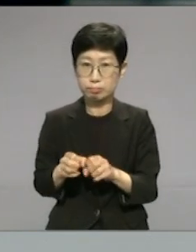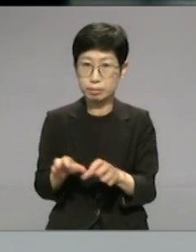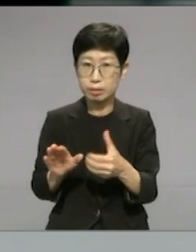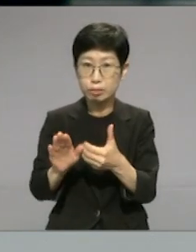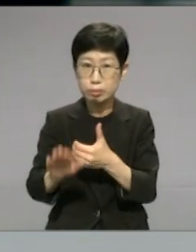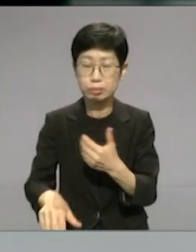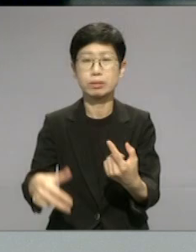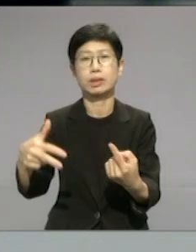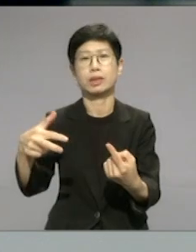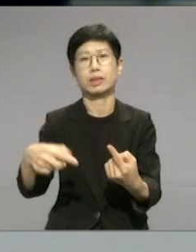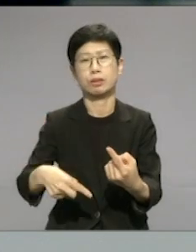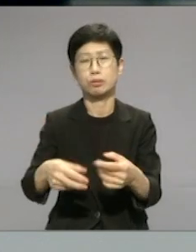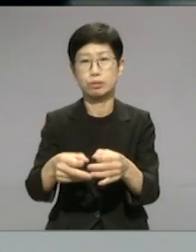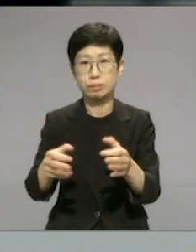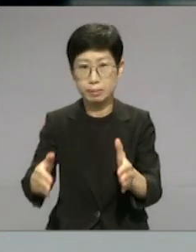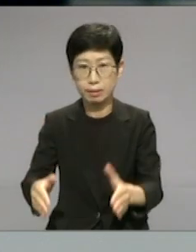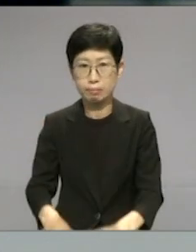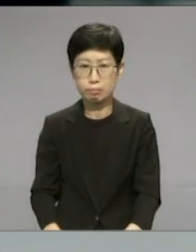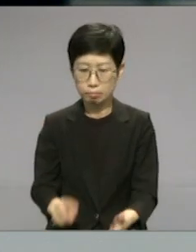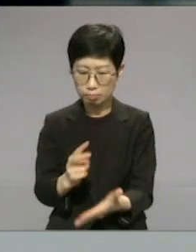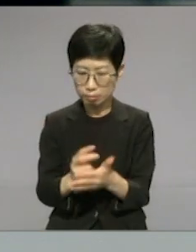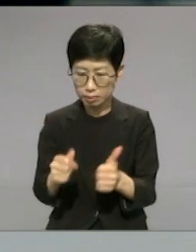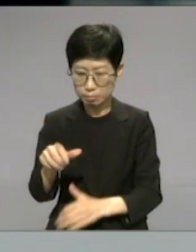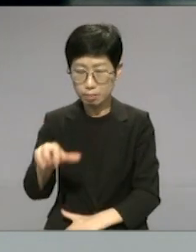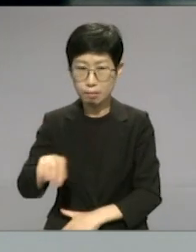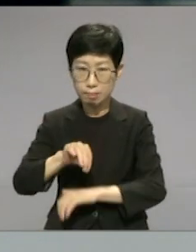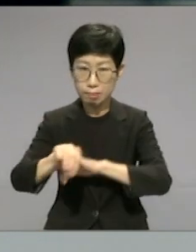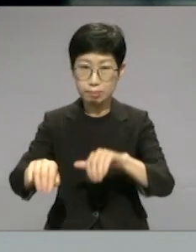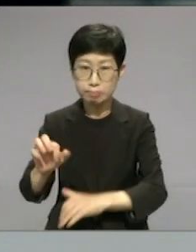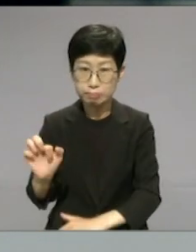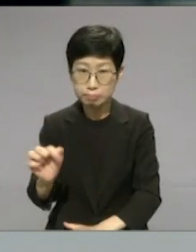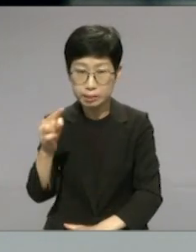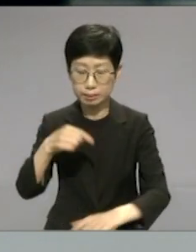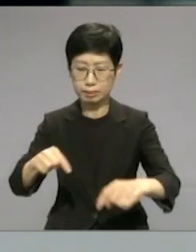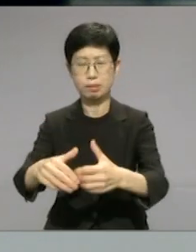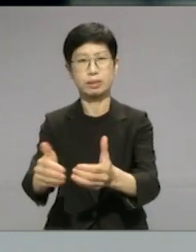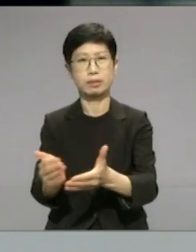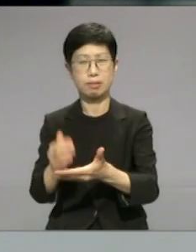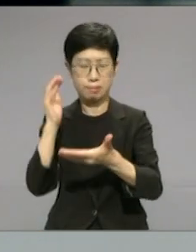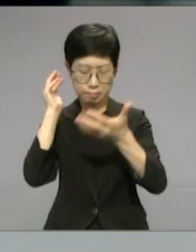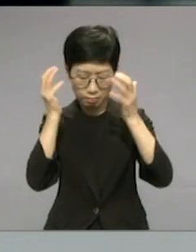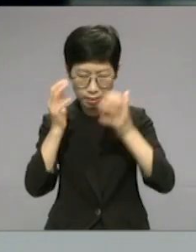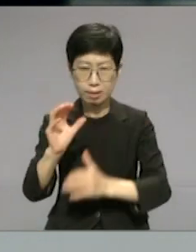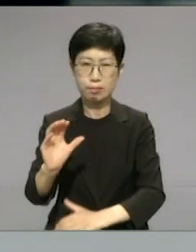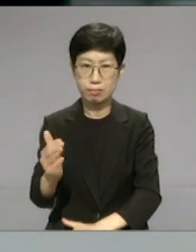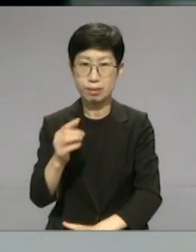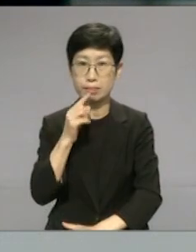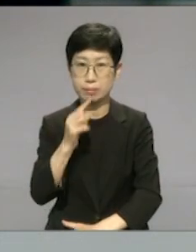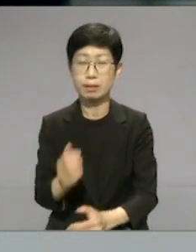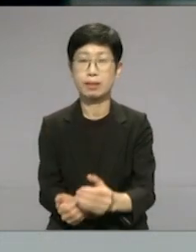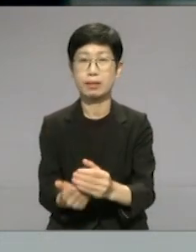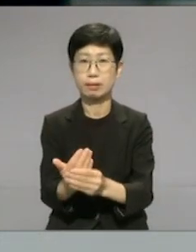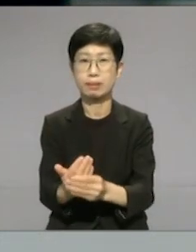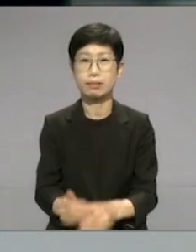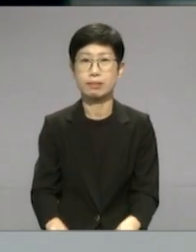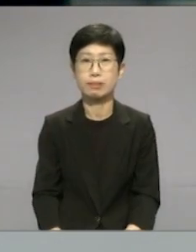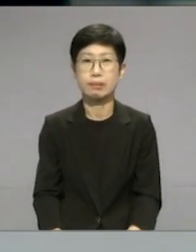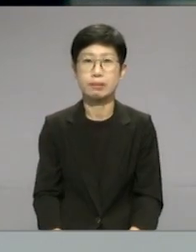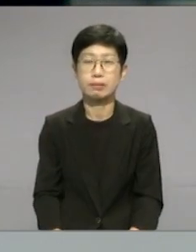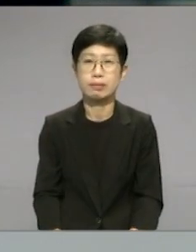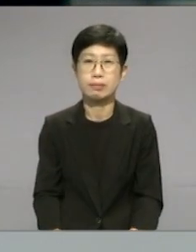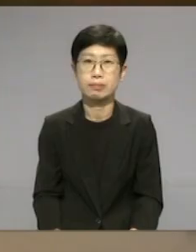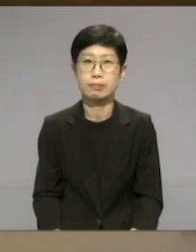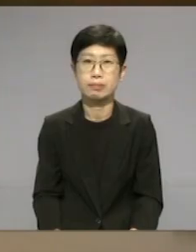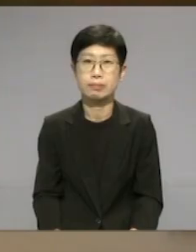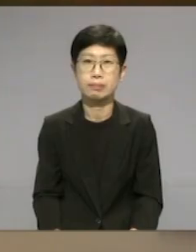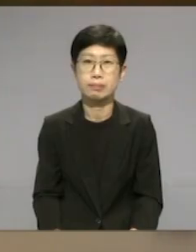지 일주일 만인데 헌재가 정치권을 쑥대밭으로 만들고 있다는 말이 나오고 있습니다. 김준호 월드리포터입니다.